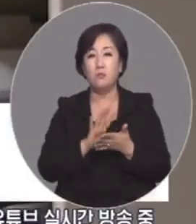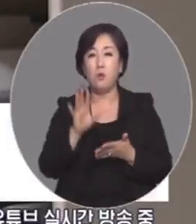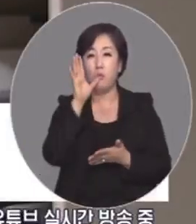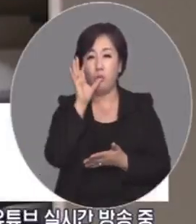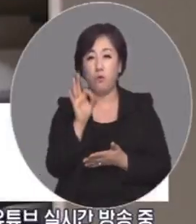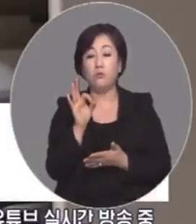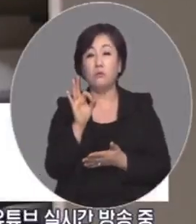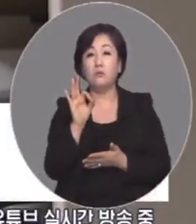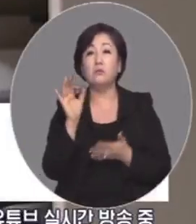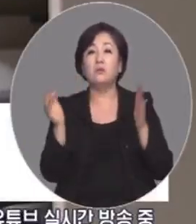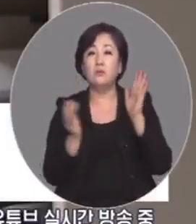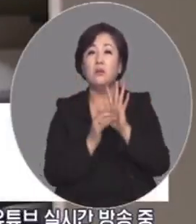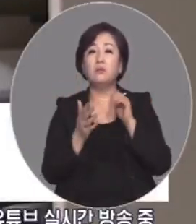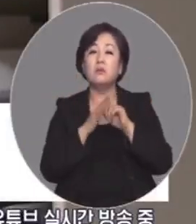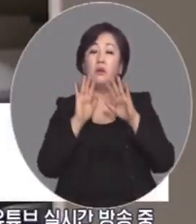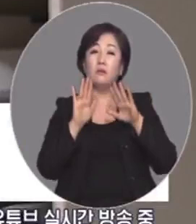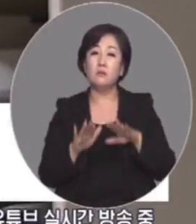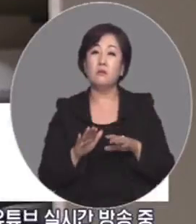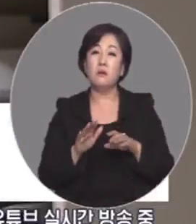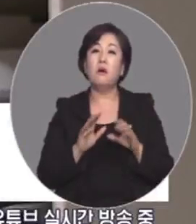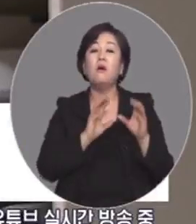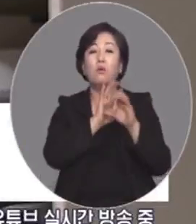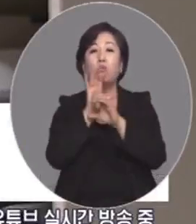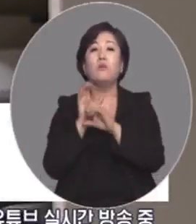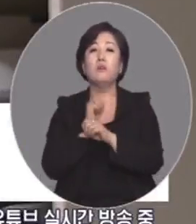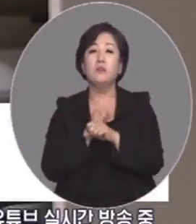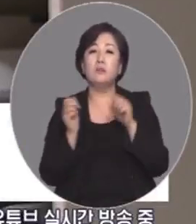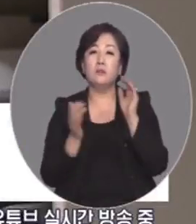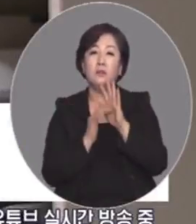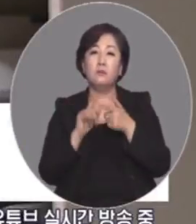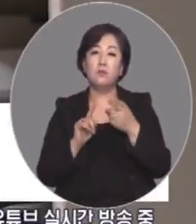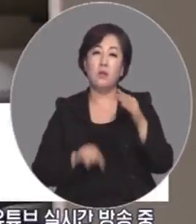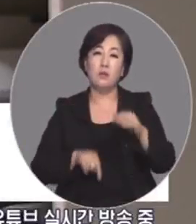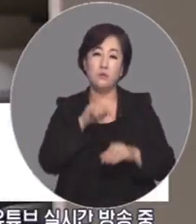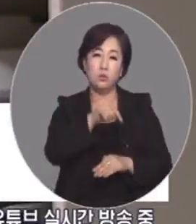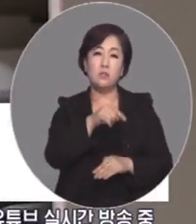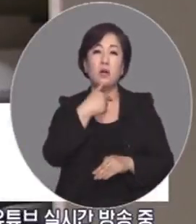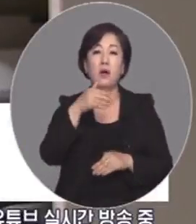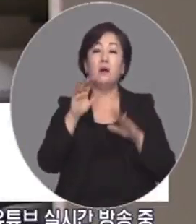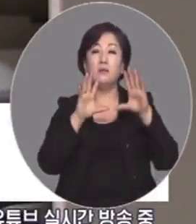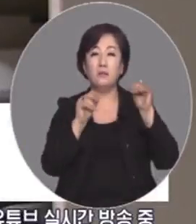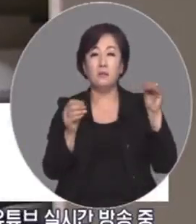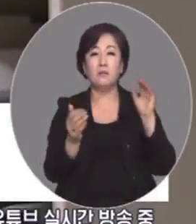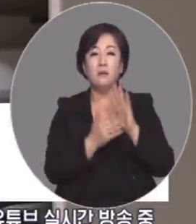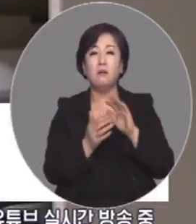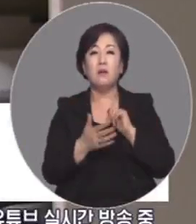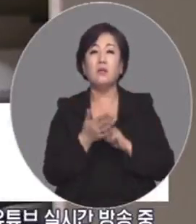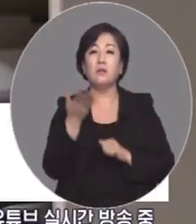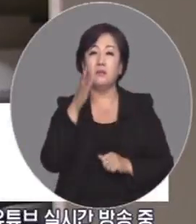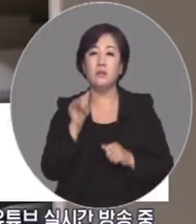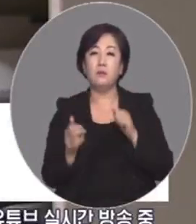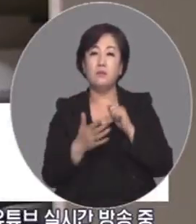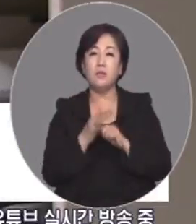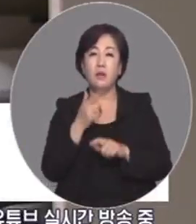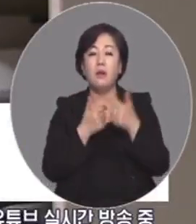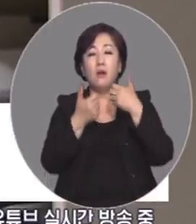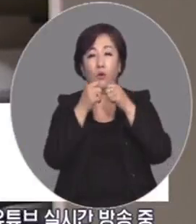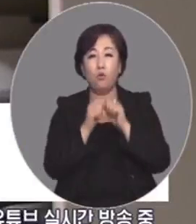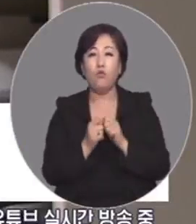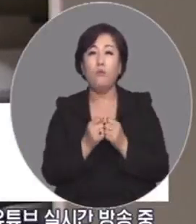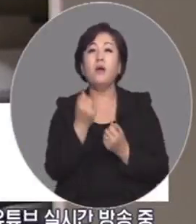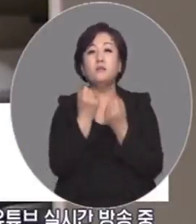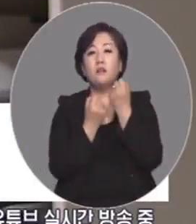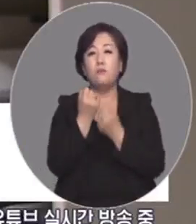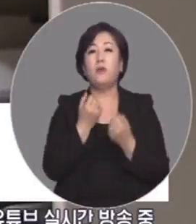되는데, 아무래도 이 코로나 때문에 출장들이 좀 제한적이다 보니까 어떤 디테일하게